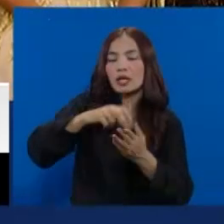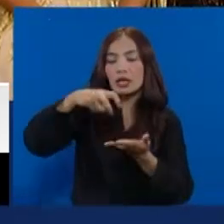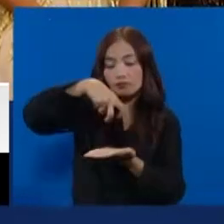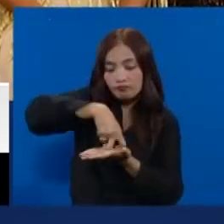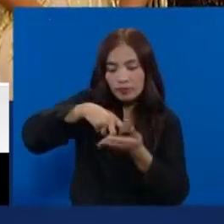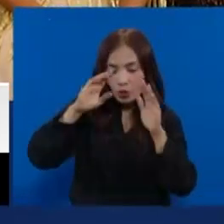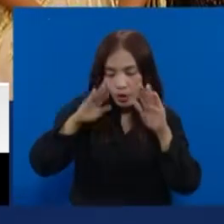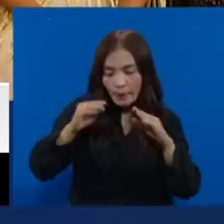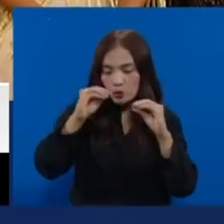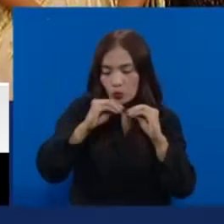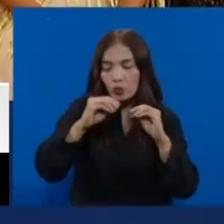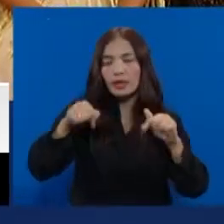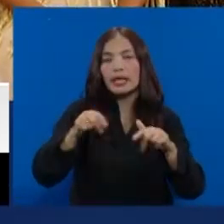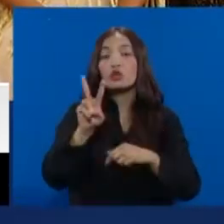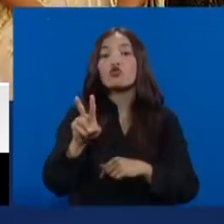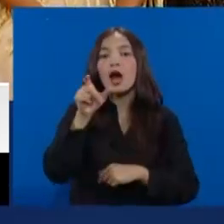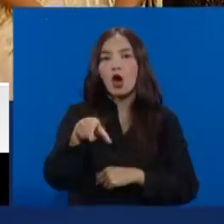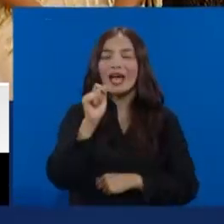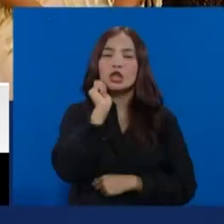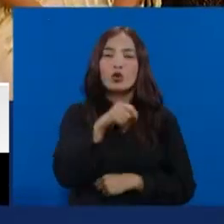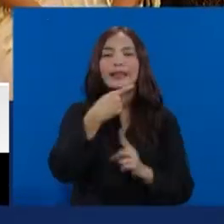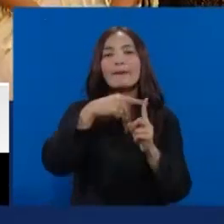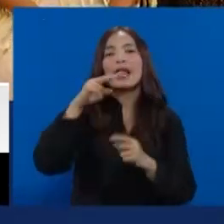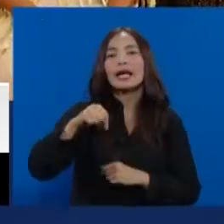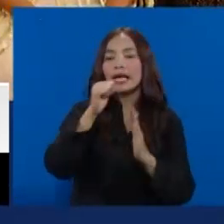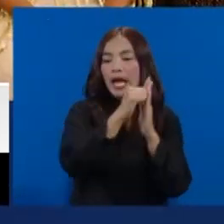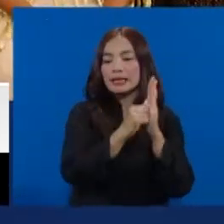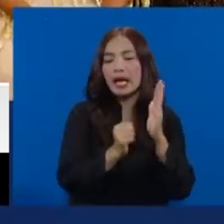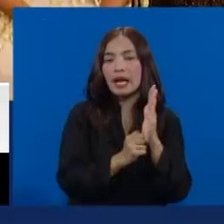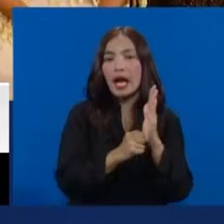kepada kedua orang tua, dan juga ada satu prosesi